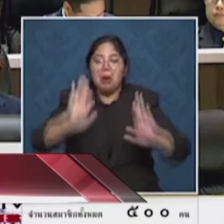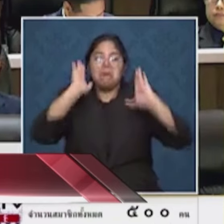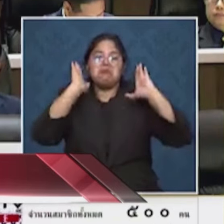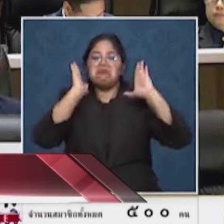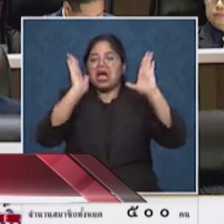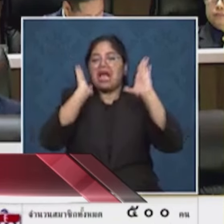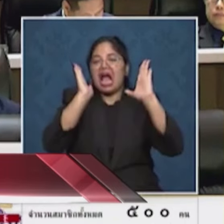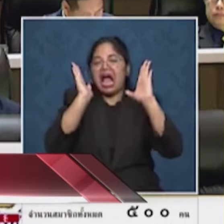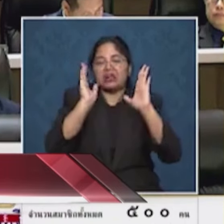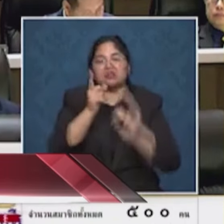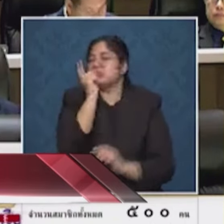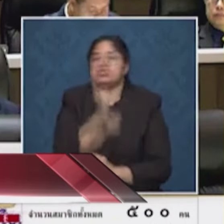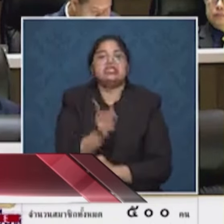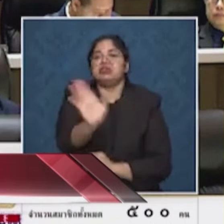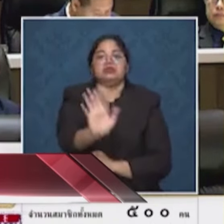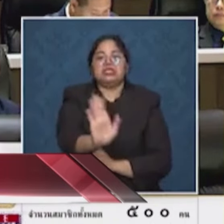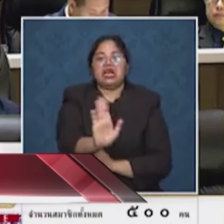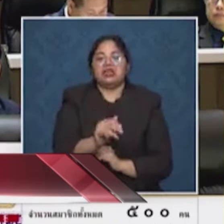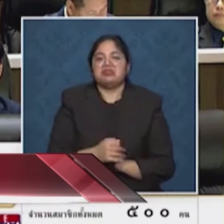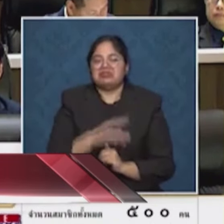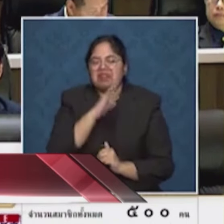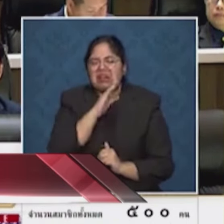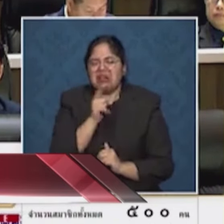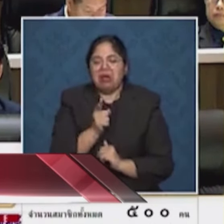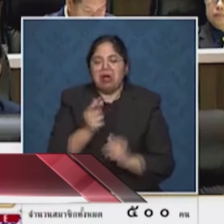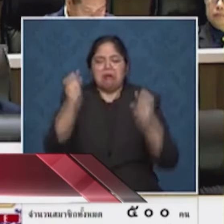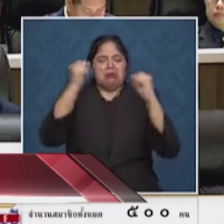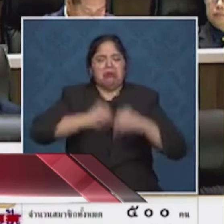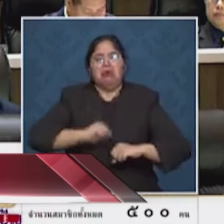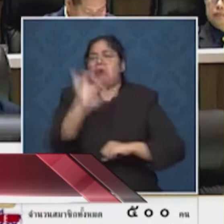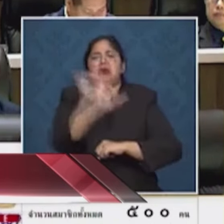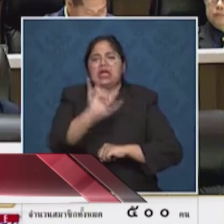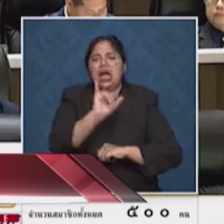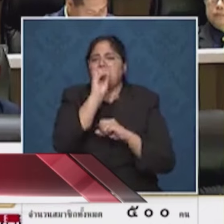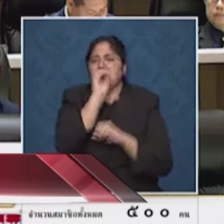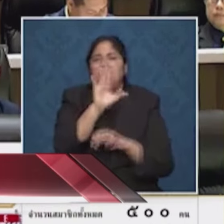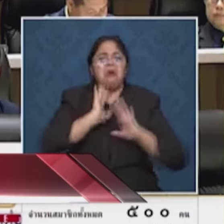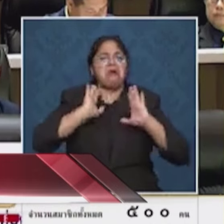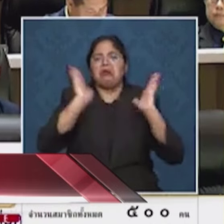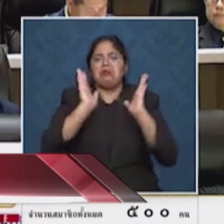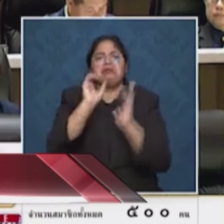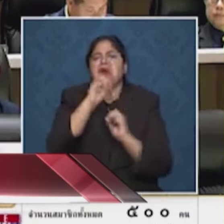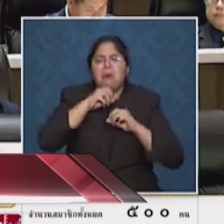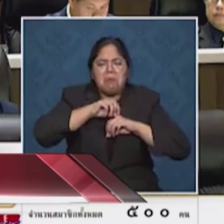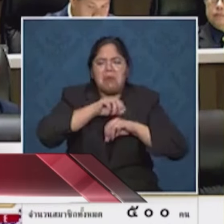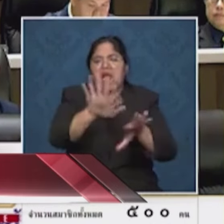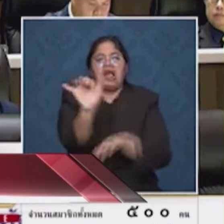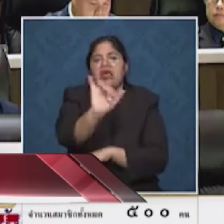ตลาดอะไรที่ยังไม่ใช่ยังไม่ต้องตีปี๊บก็ได้มันเสีย